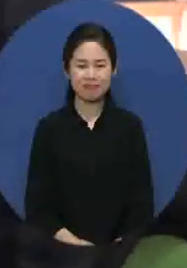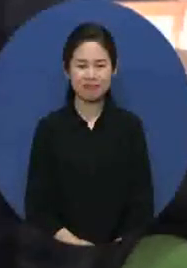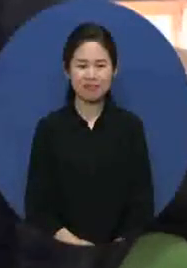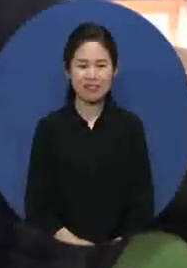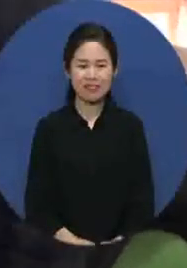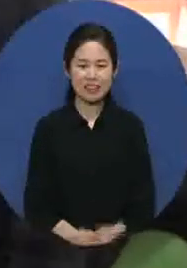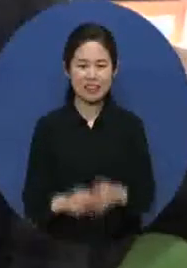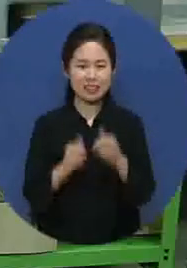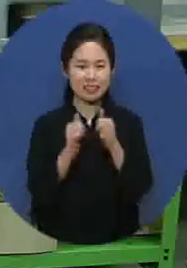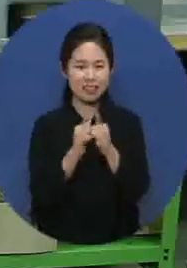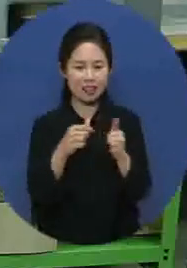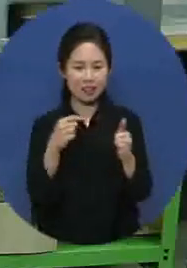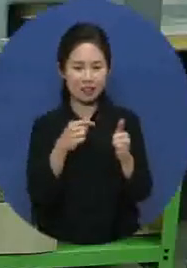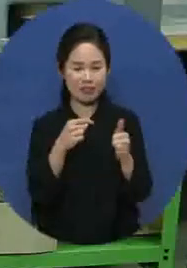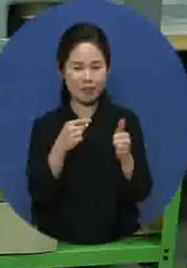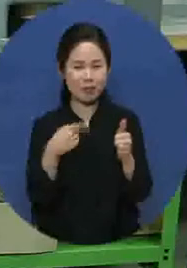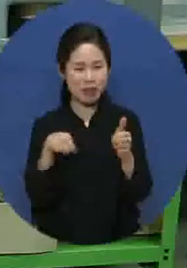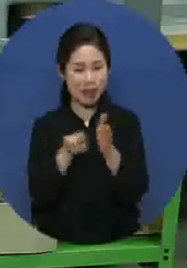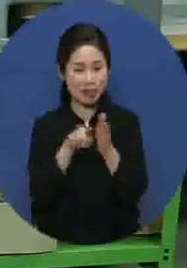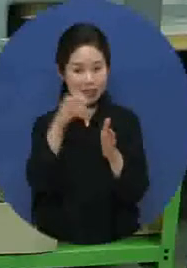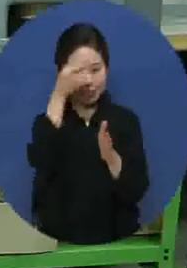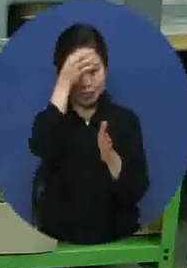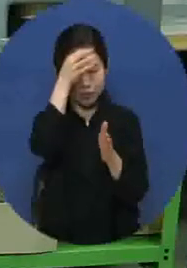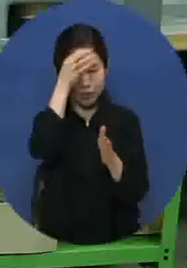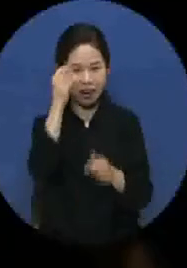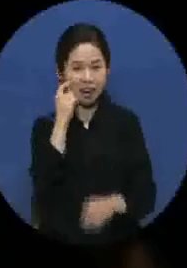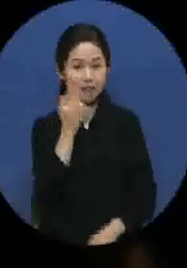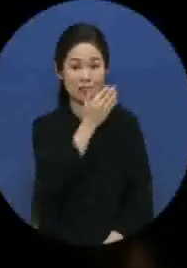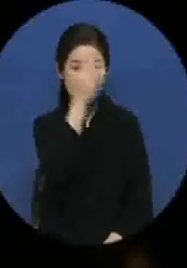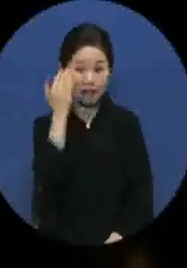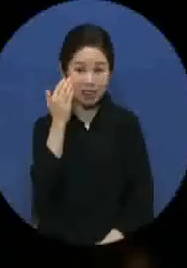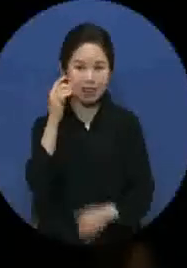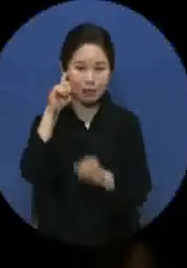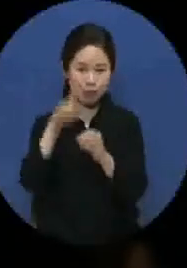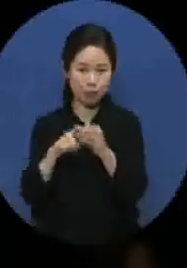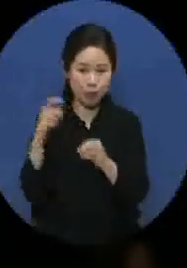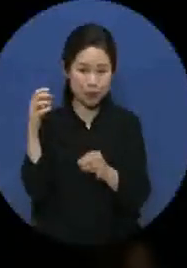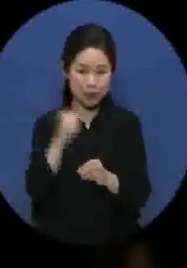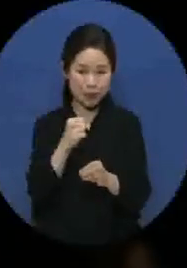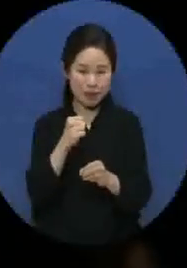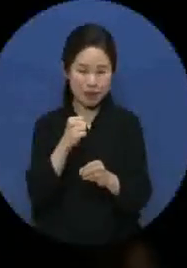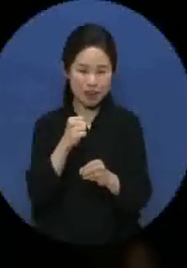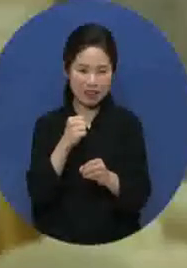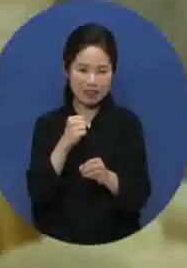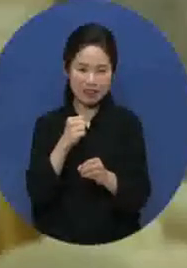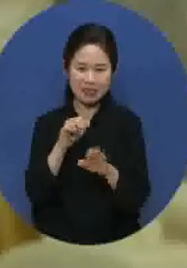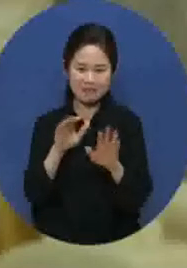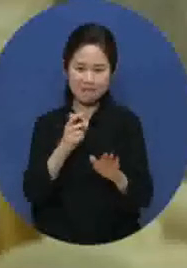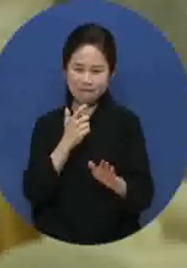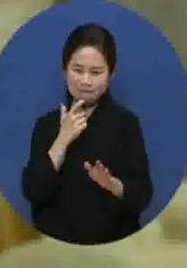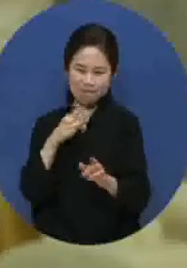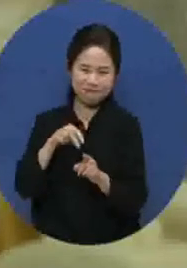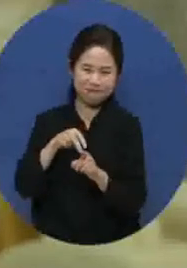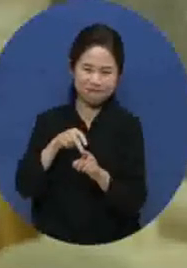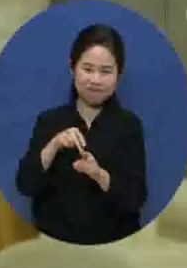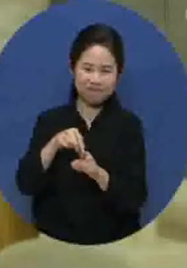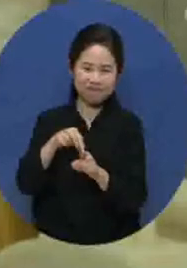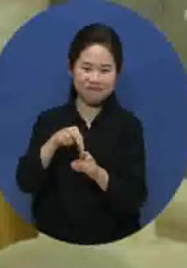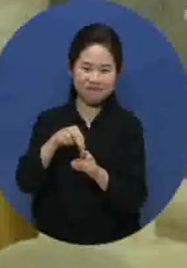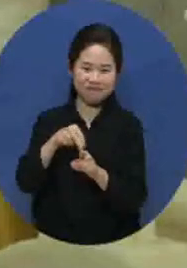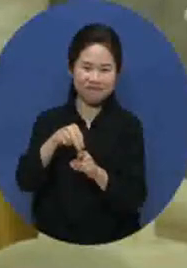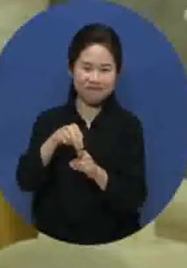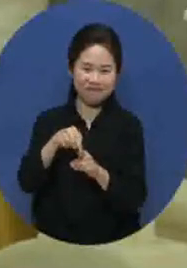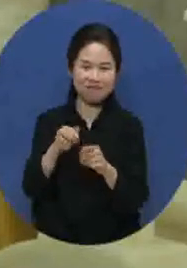사람을 향하는 기술이 아름다운 기술이다를 모토로 뚝심 있게 한 길을 걸어오고 있는 사람들의